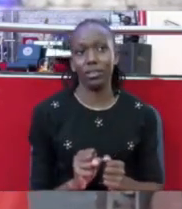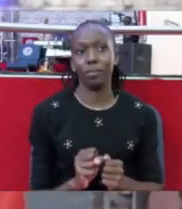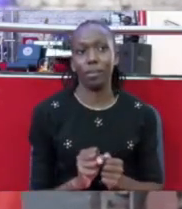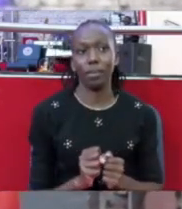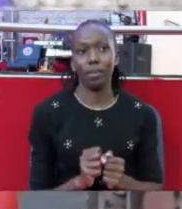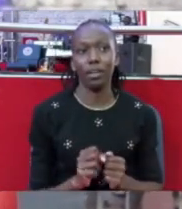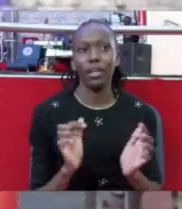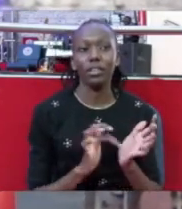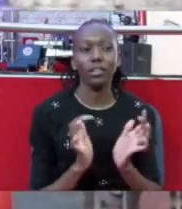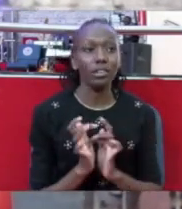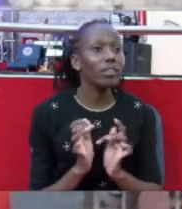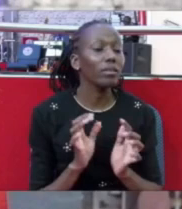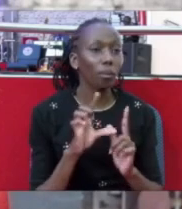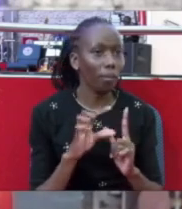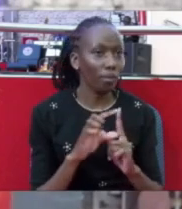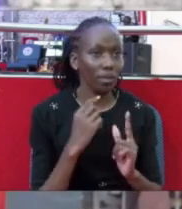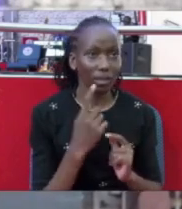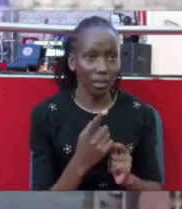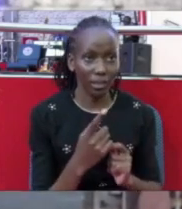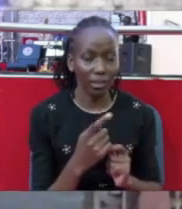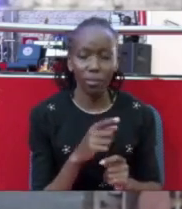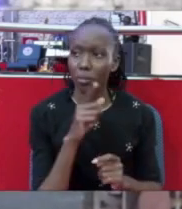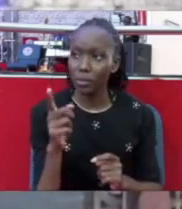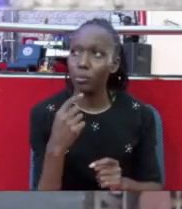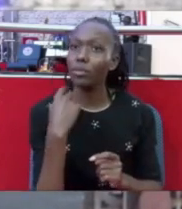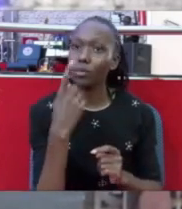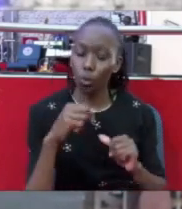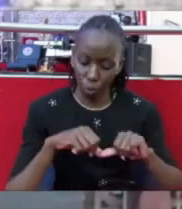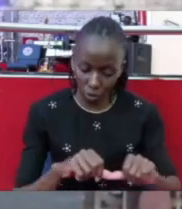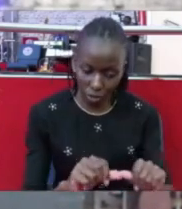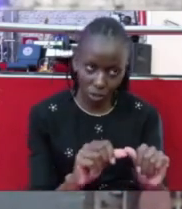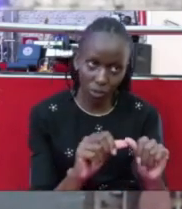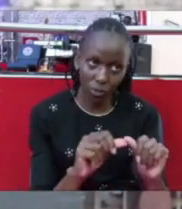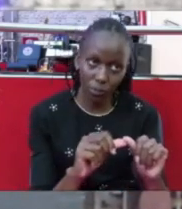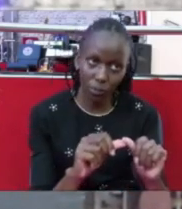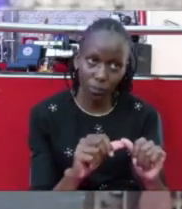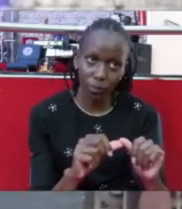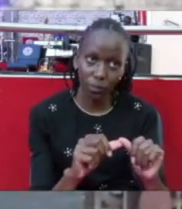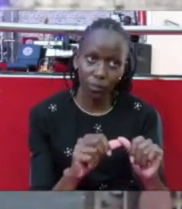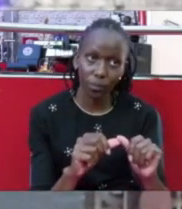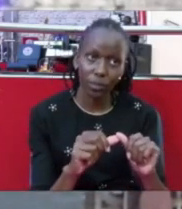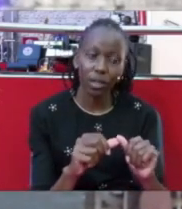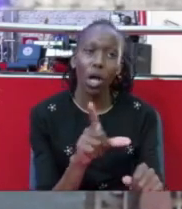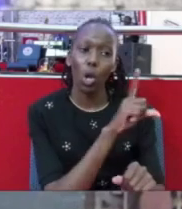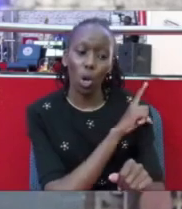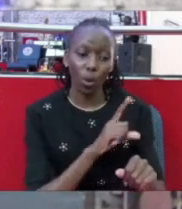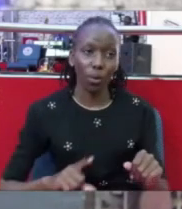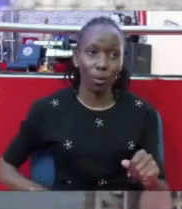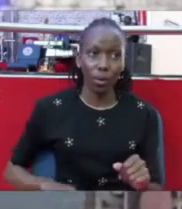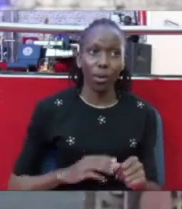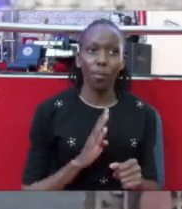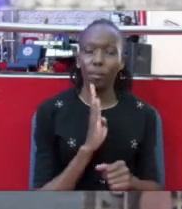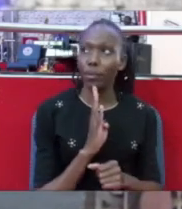The Bible says, let them continually say. Biblia inasema wacha waendelee kusema. Let the Lord be magnified, which